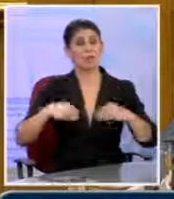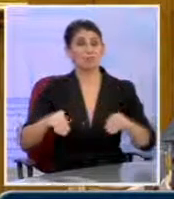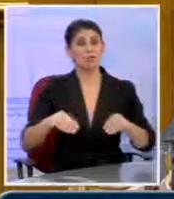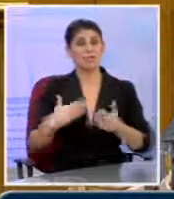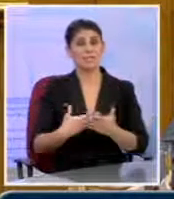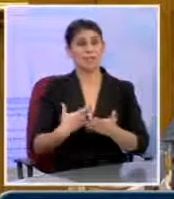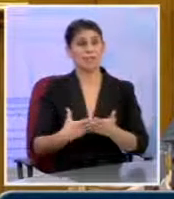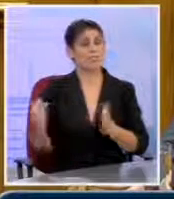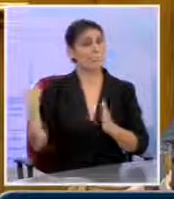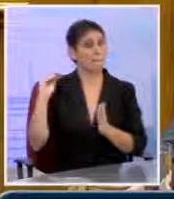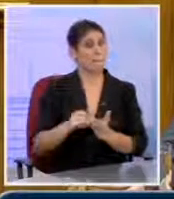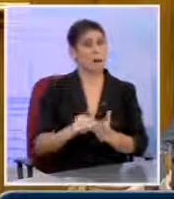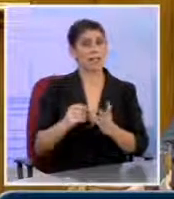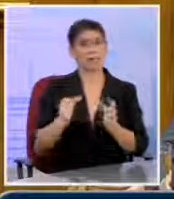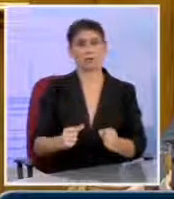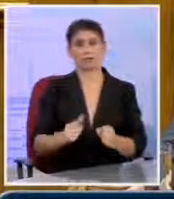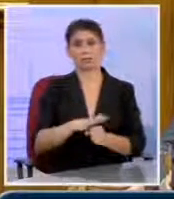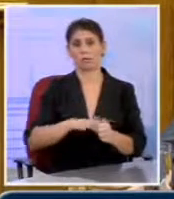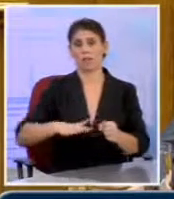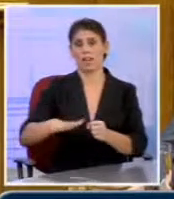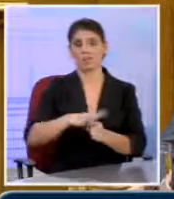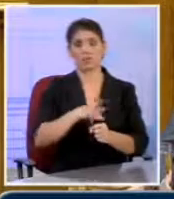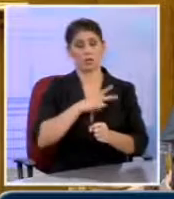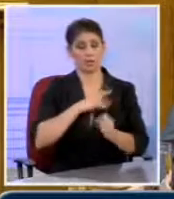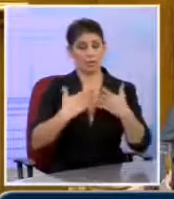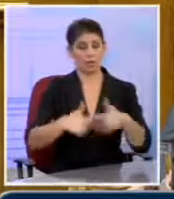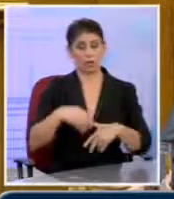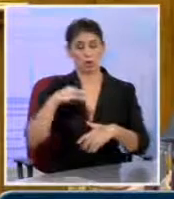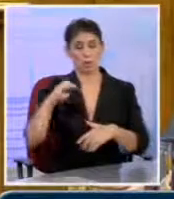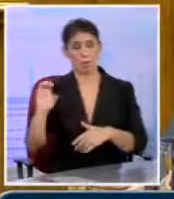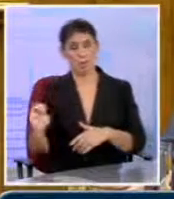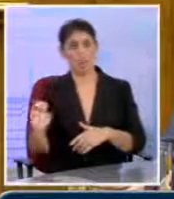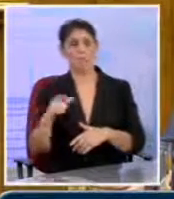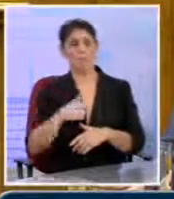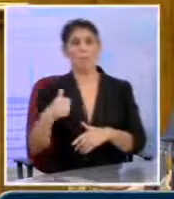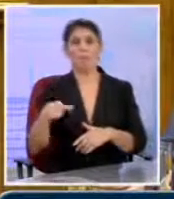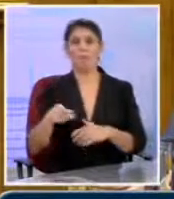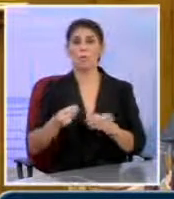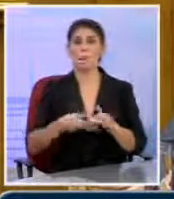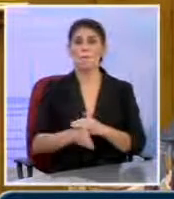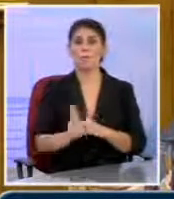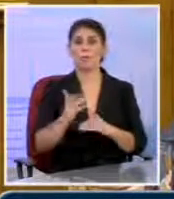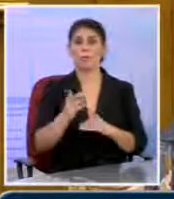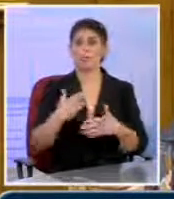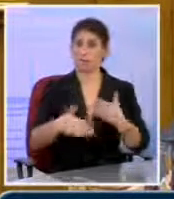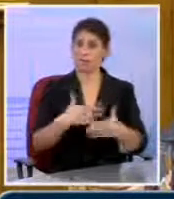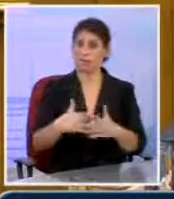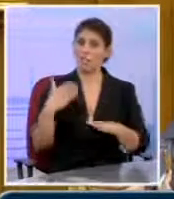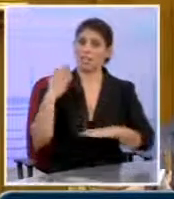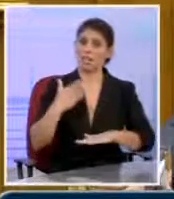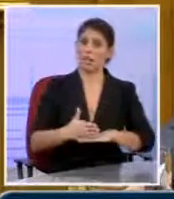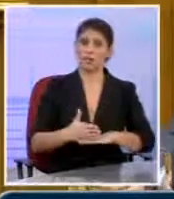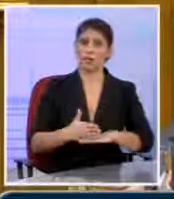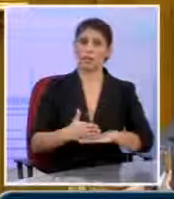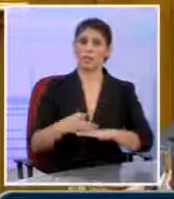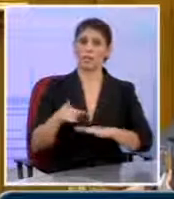να ξαναθέσουμε το θεμέλιο μιας ορθής λειτουργίας των μέσων ενημέρωσης και μόνο μέσα από αυτή τη διαδικασία θα εγγυηθούμε